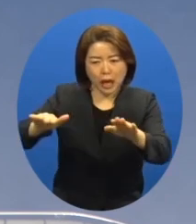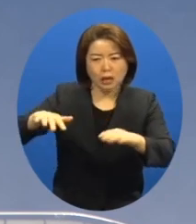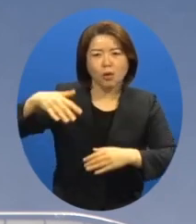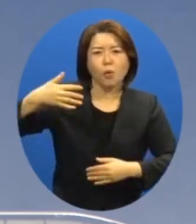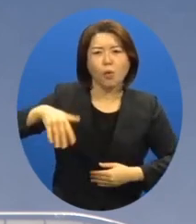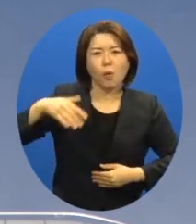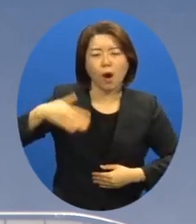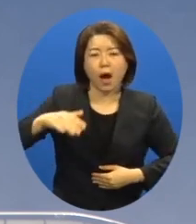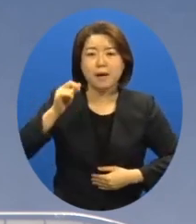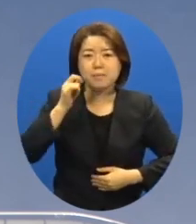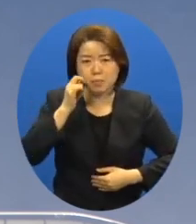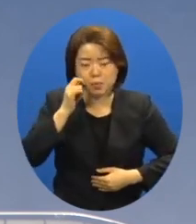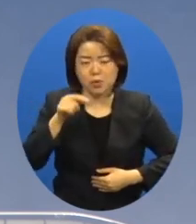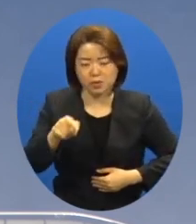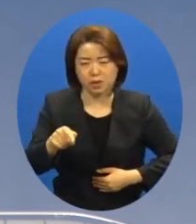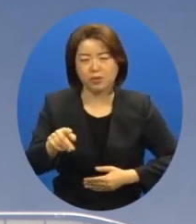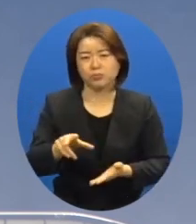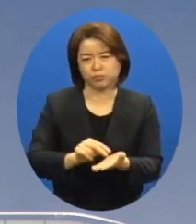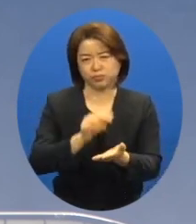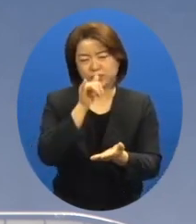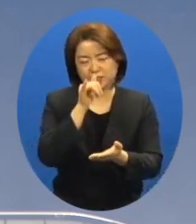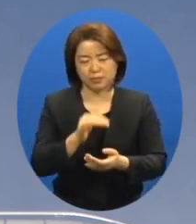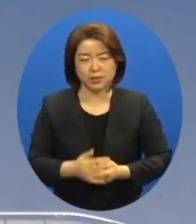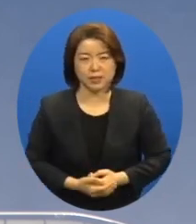데 문제가 있습니다.